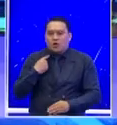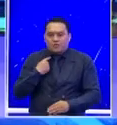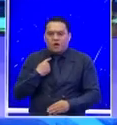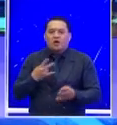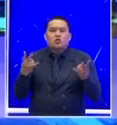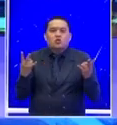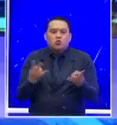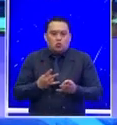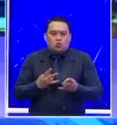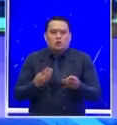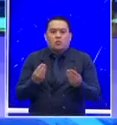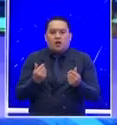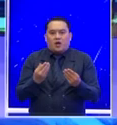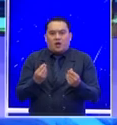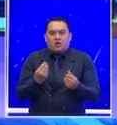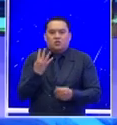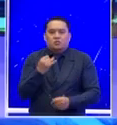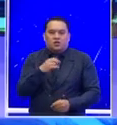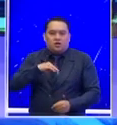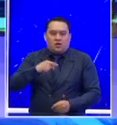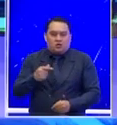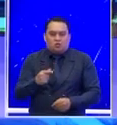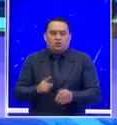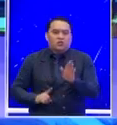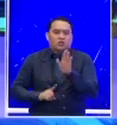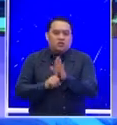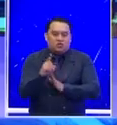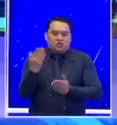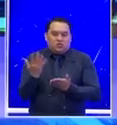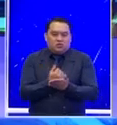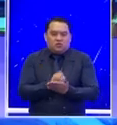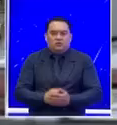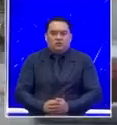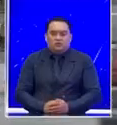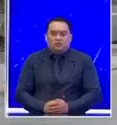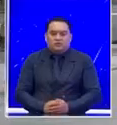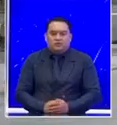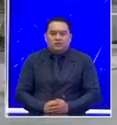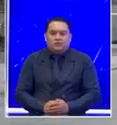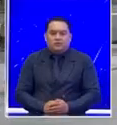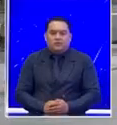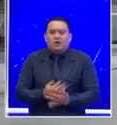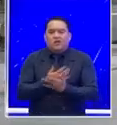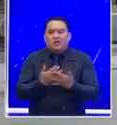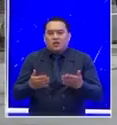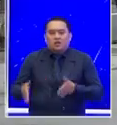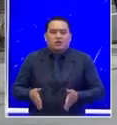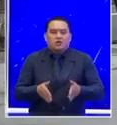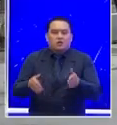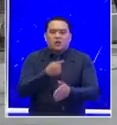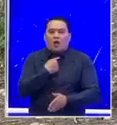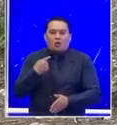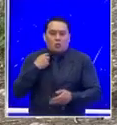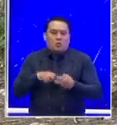Талдыкургане. Необходимые средства, 4 миллиарда тенге, уже заложены. Состояние некоторых дорог Талдыкургана все